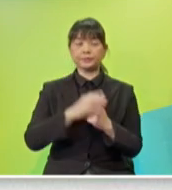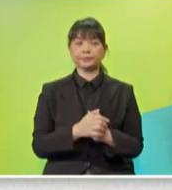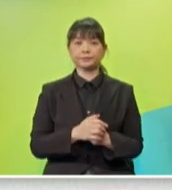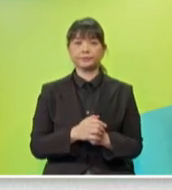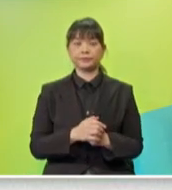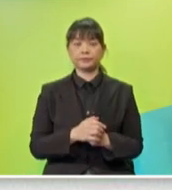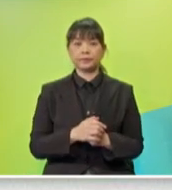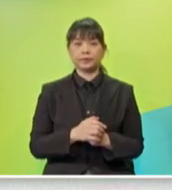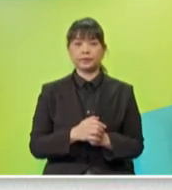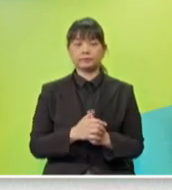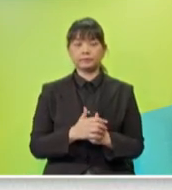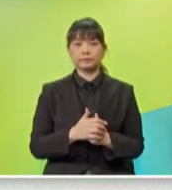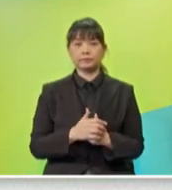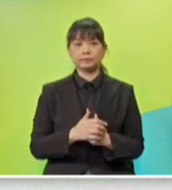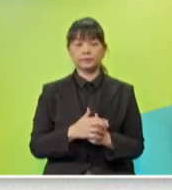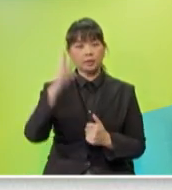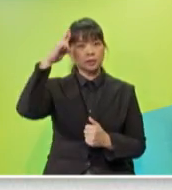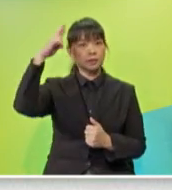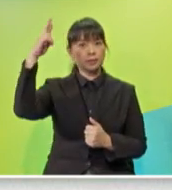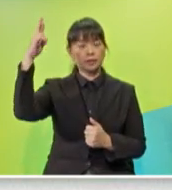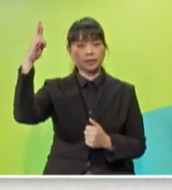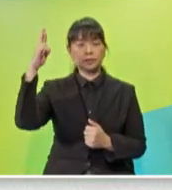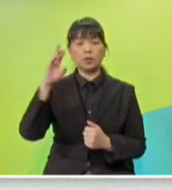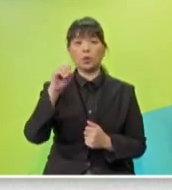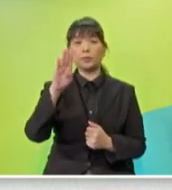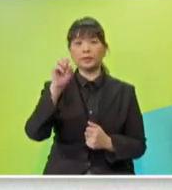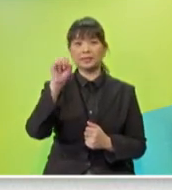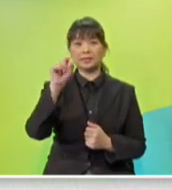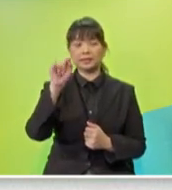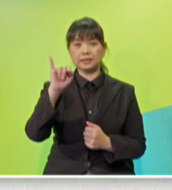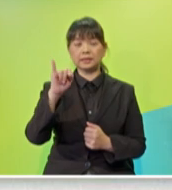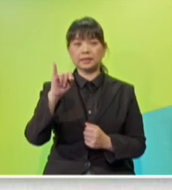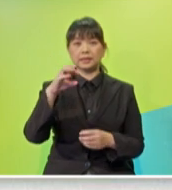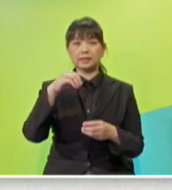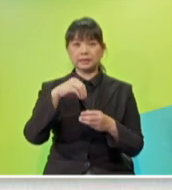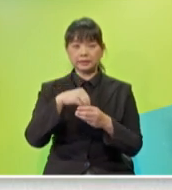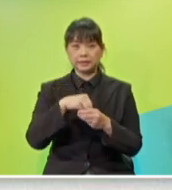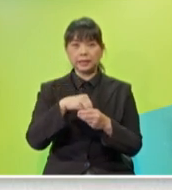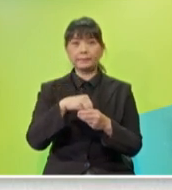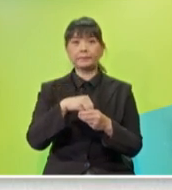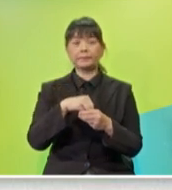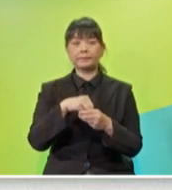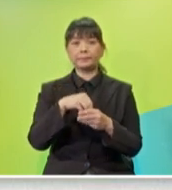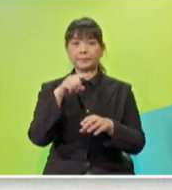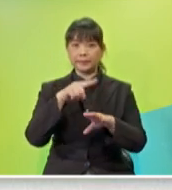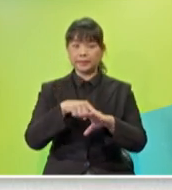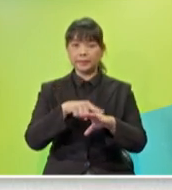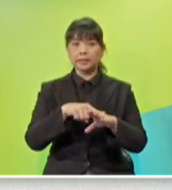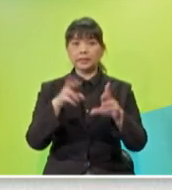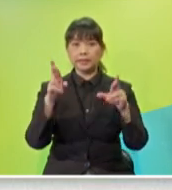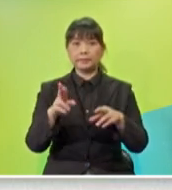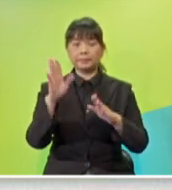kesan obesiti dalam kalangan rakyat Malaysia siapa nak bagi